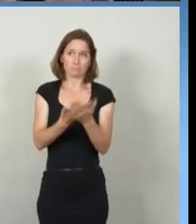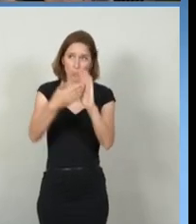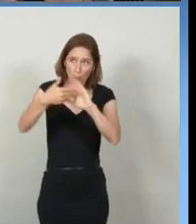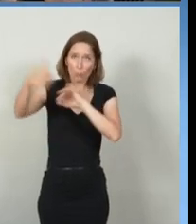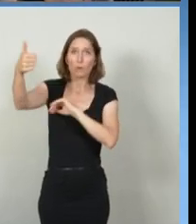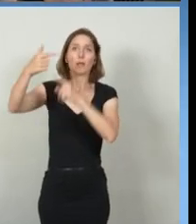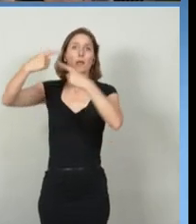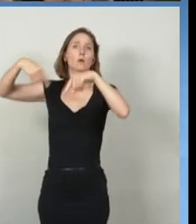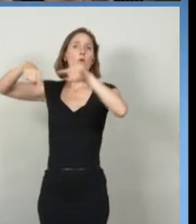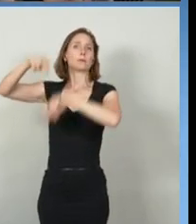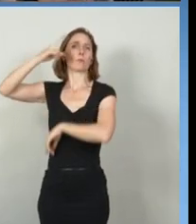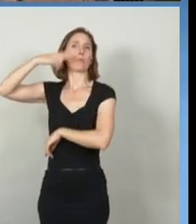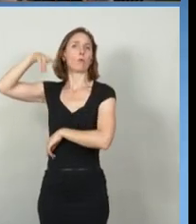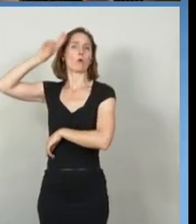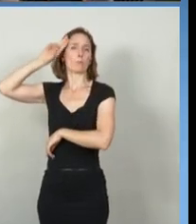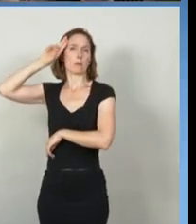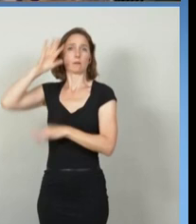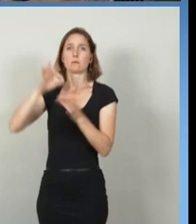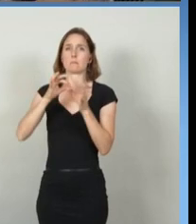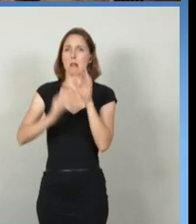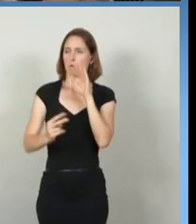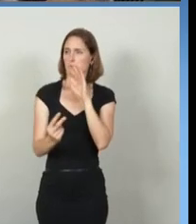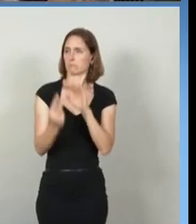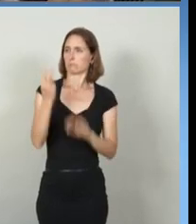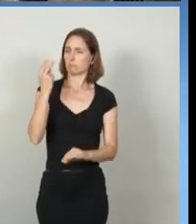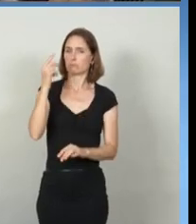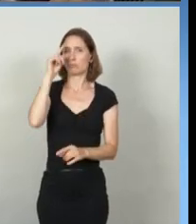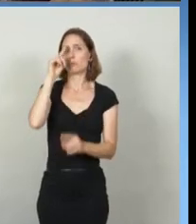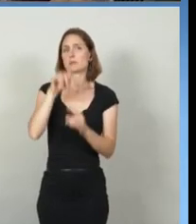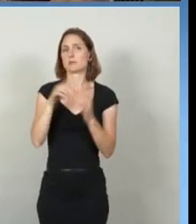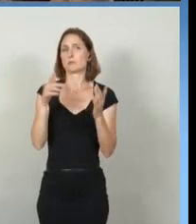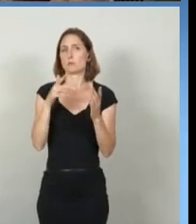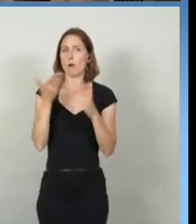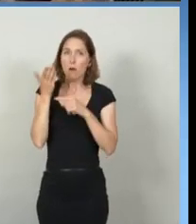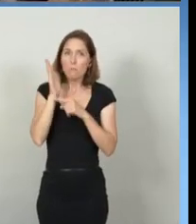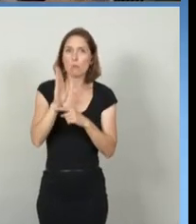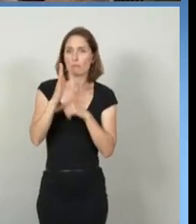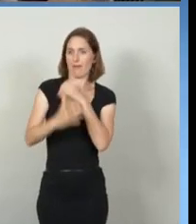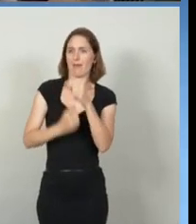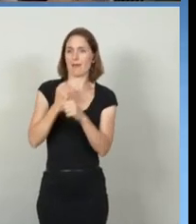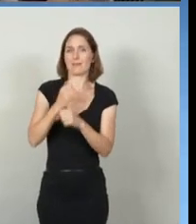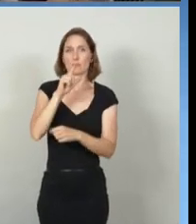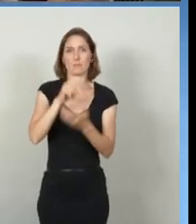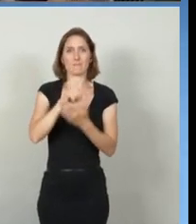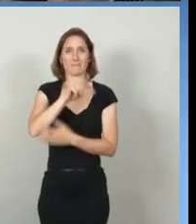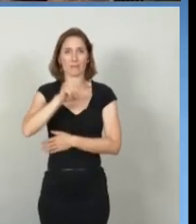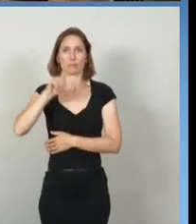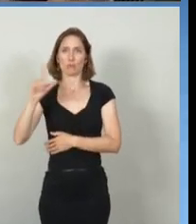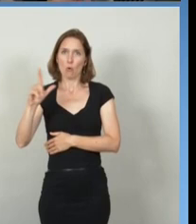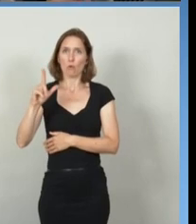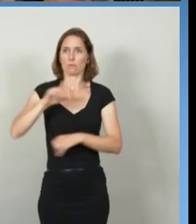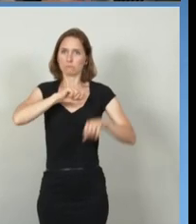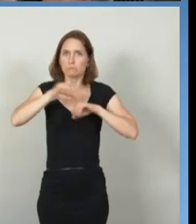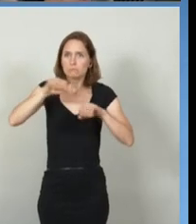qui était un bilan qui avait pour objet de présenter toute la dynamique portée sur l'année 2022 c'est un bilan encourageant